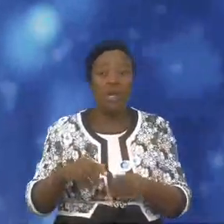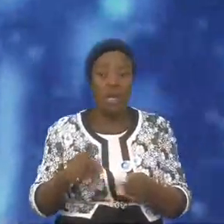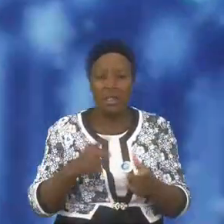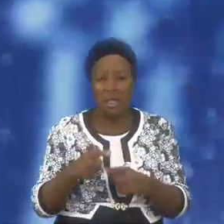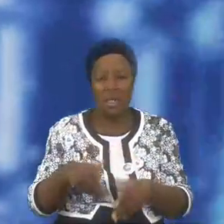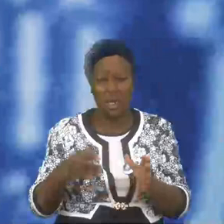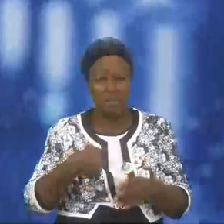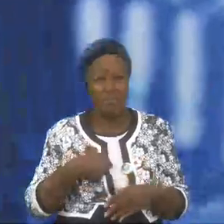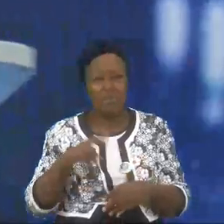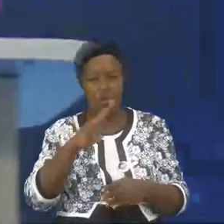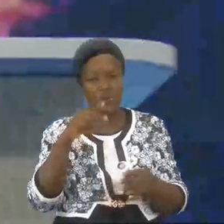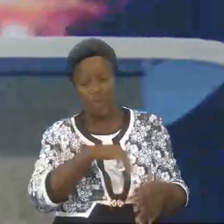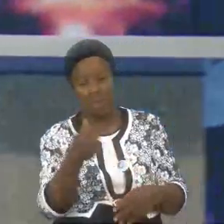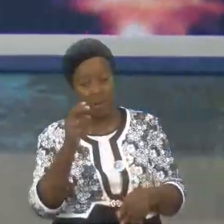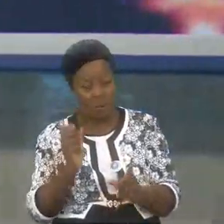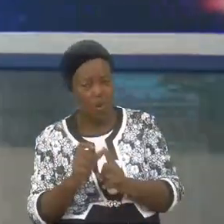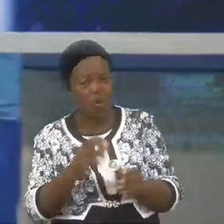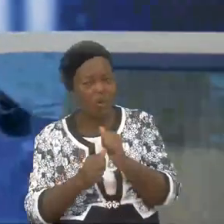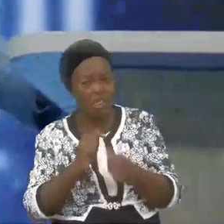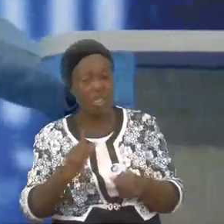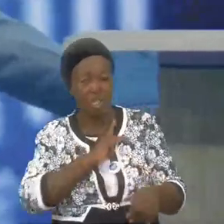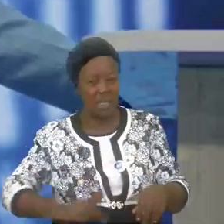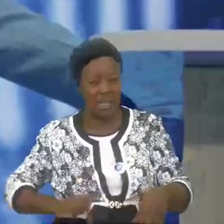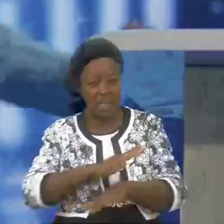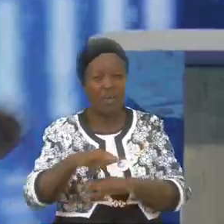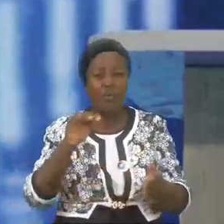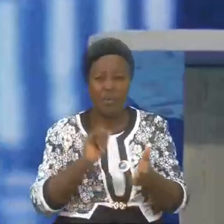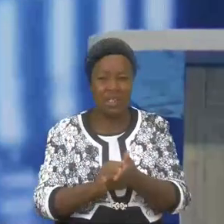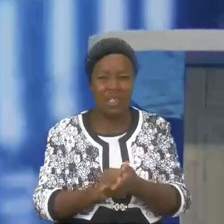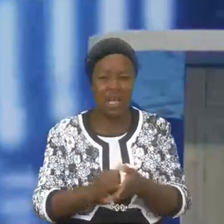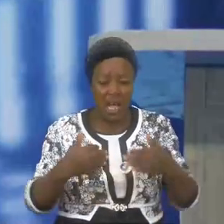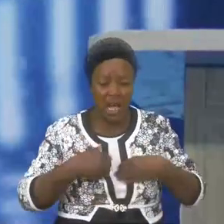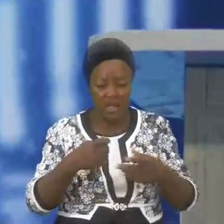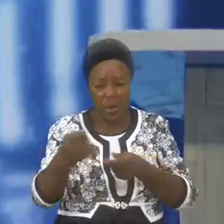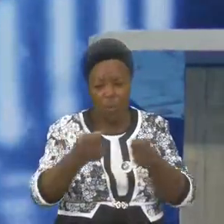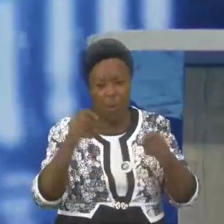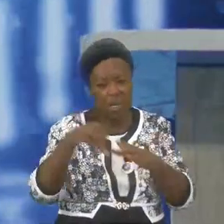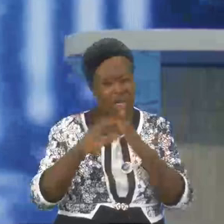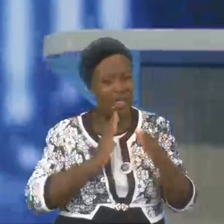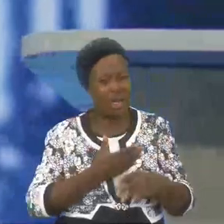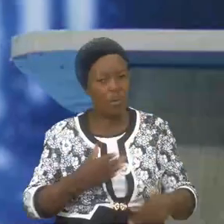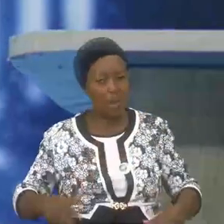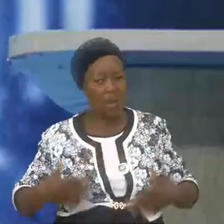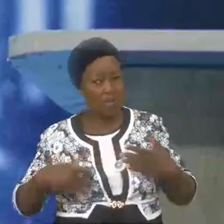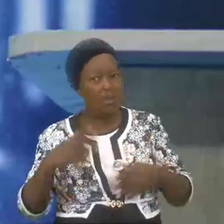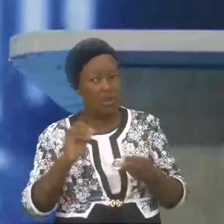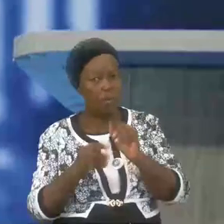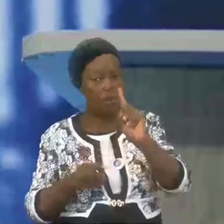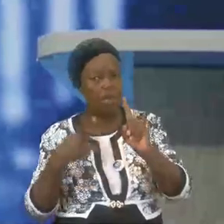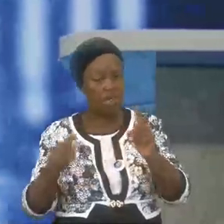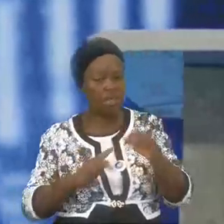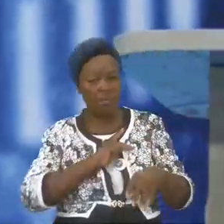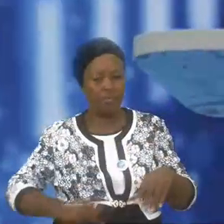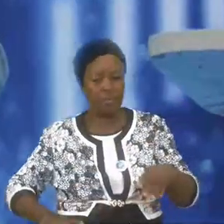utiliser notre mot, les royaumes qui ont régné dans nos vies. Premièrement, le royaume